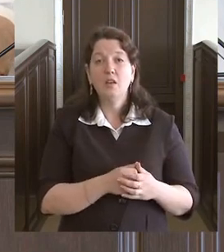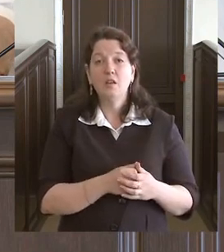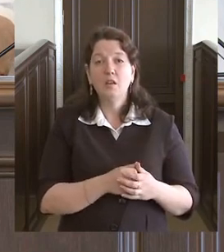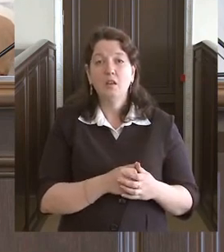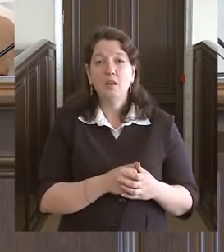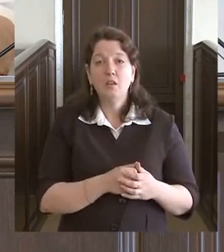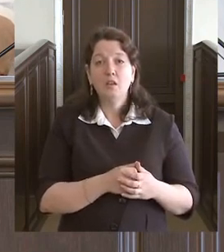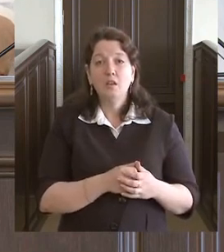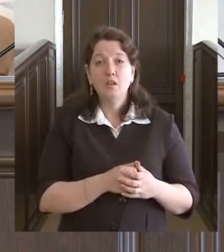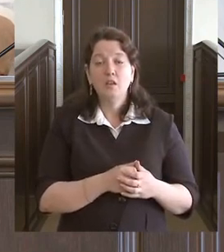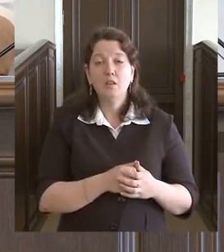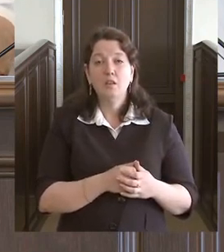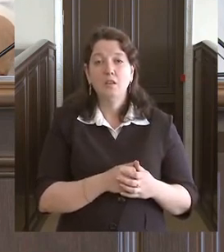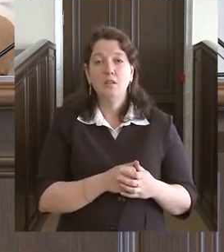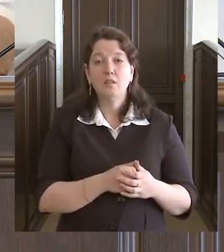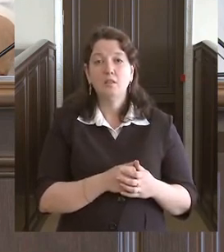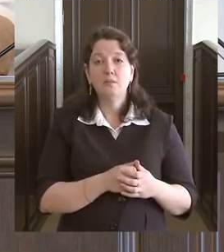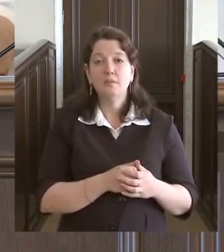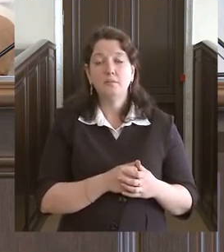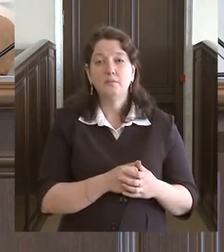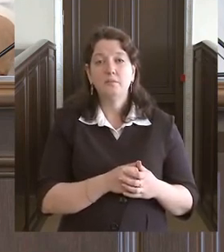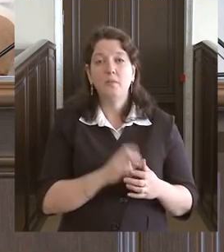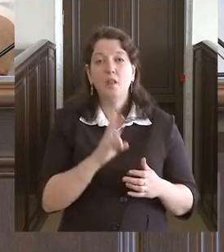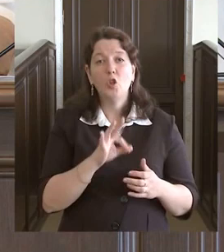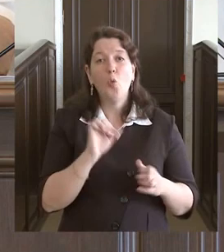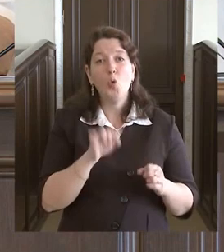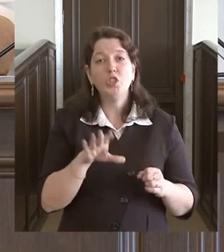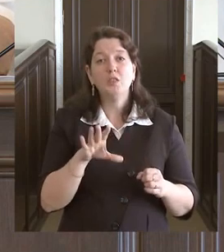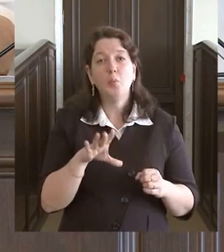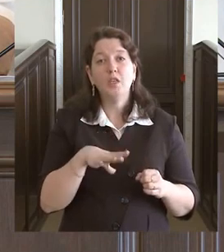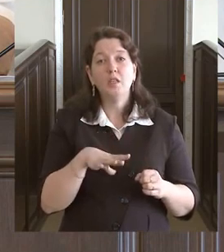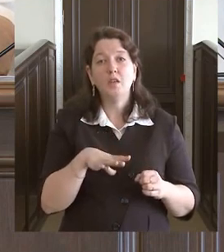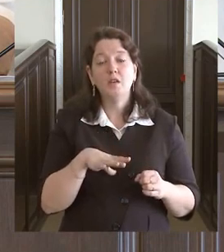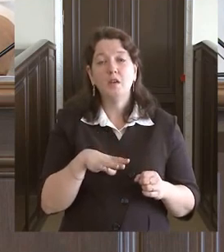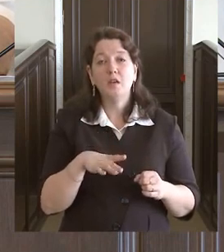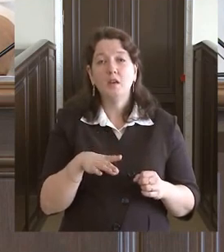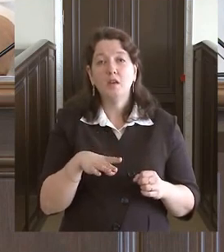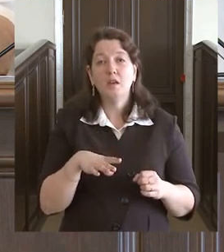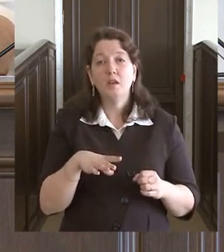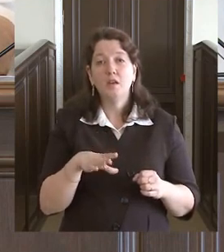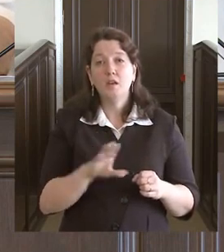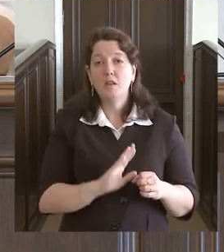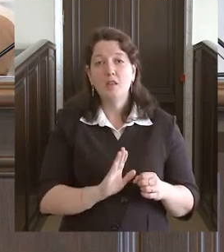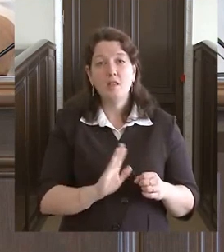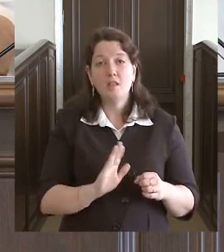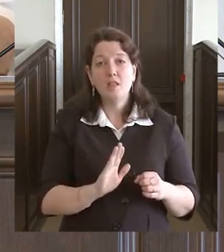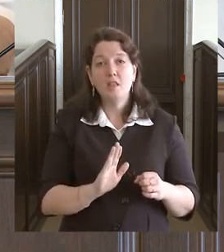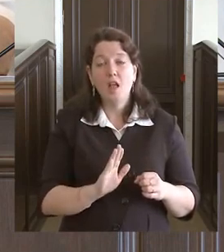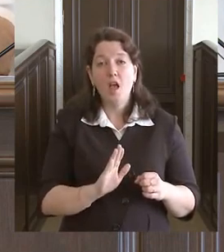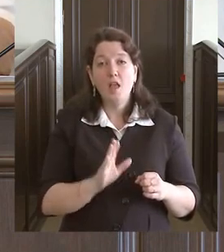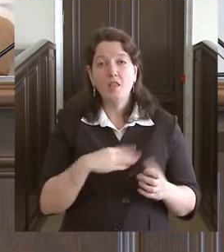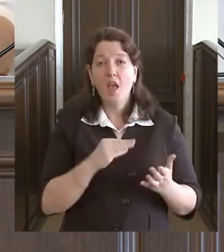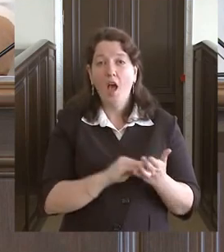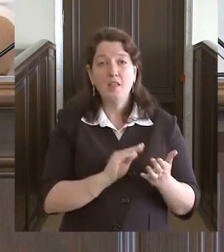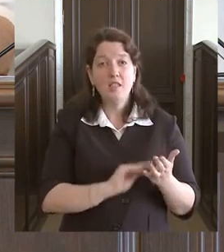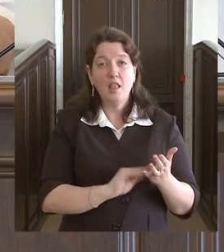так оценка но может быть что начаться не оценка а